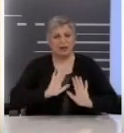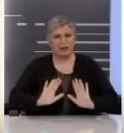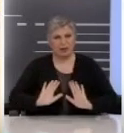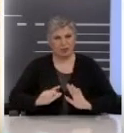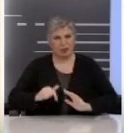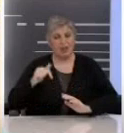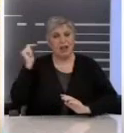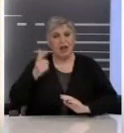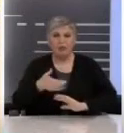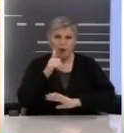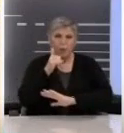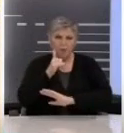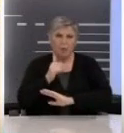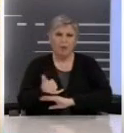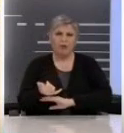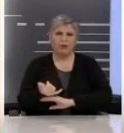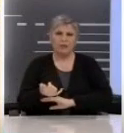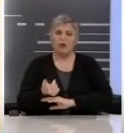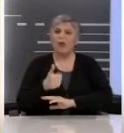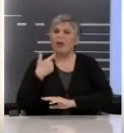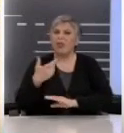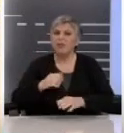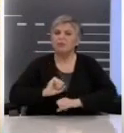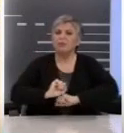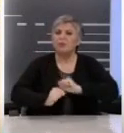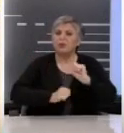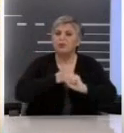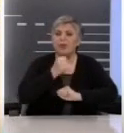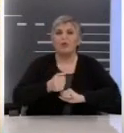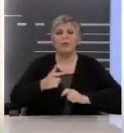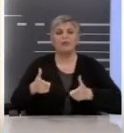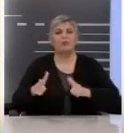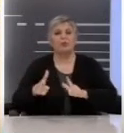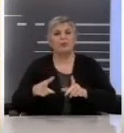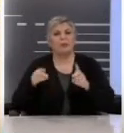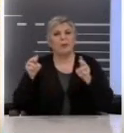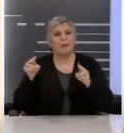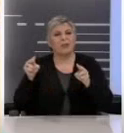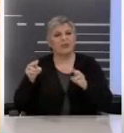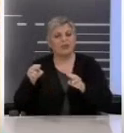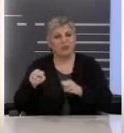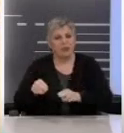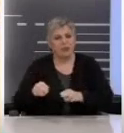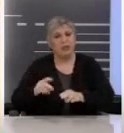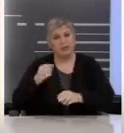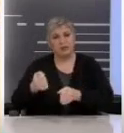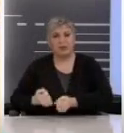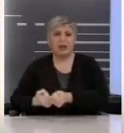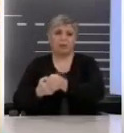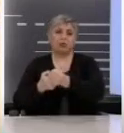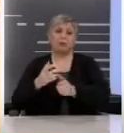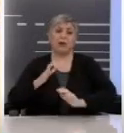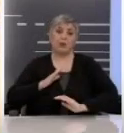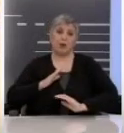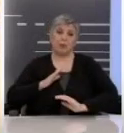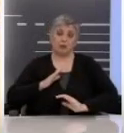μόνιμες παρεμβάσεις καταπολέμησης και της φτώχειας, αλλά και υποστήριξης του σχηματισμού ανθρώπινου κεφαλαίου και προφανώς το